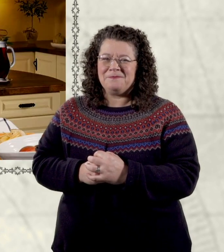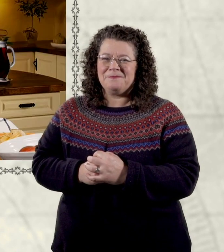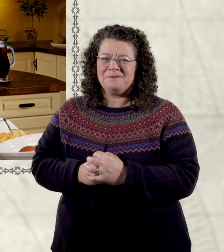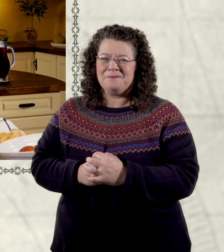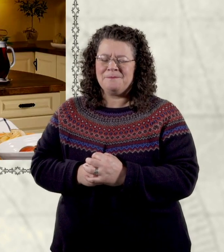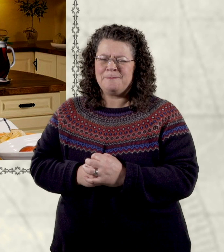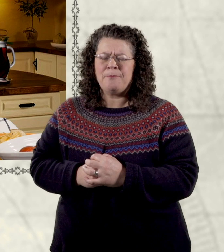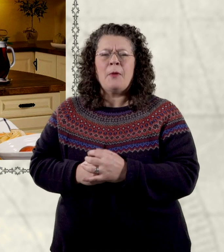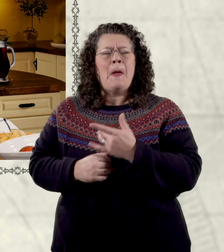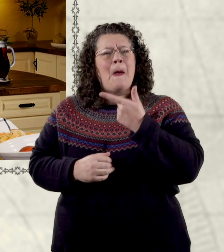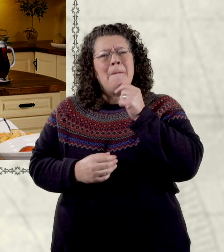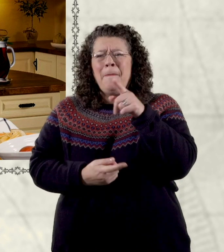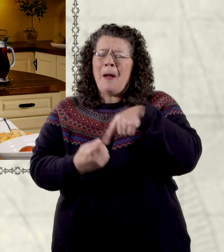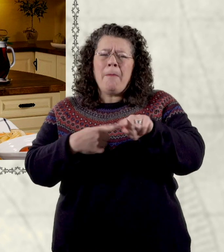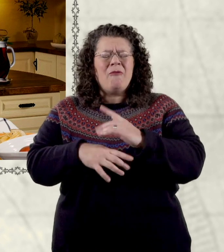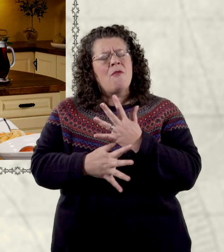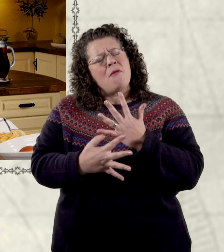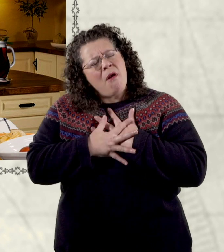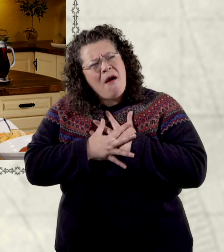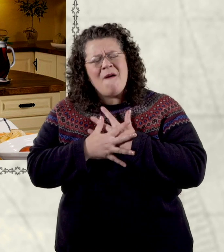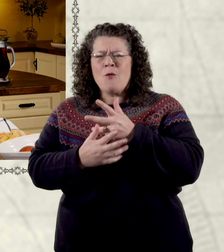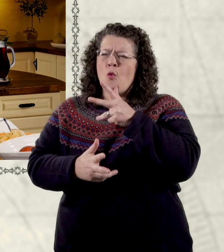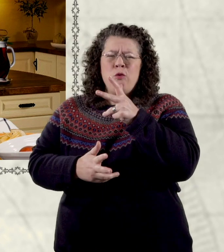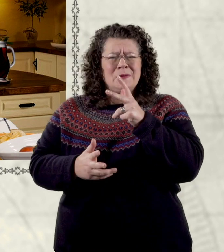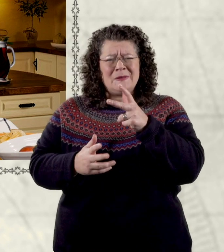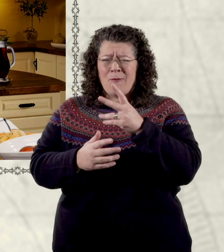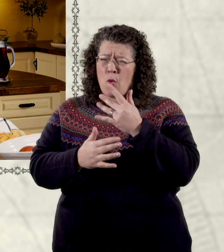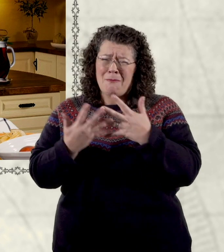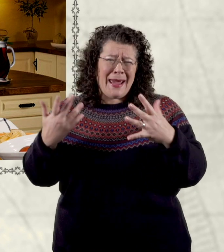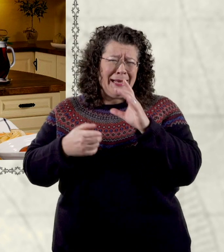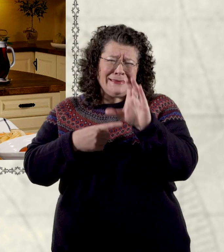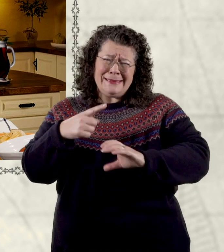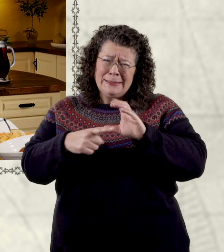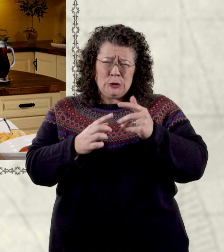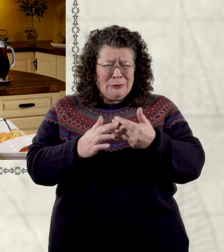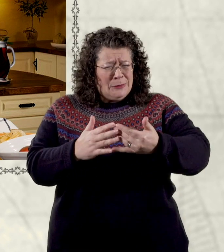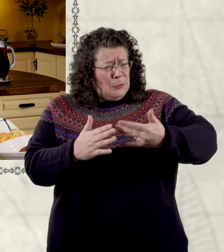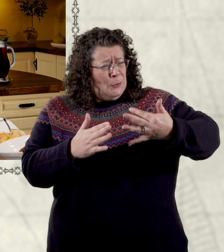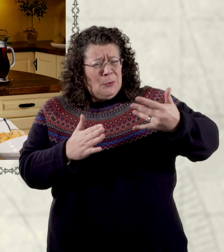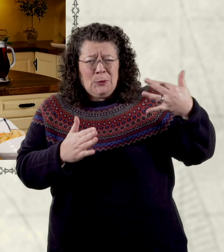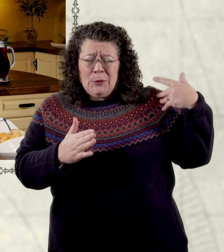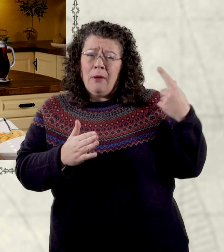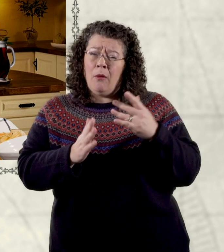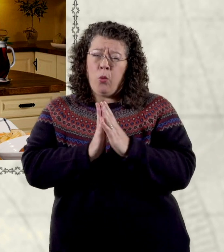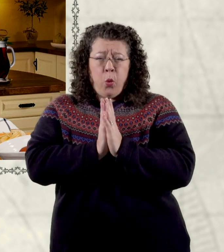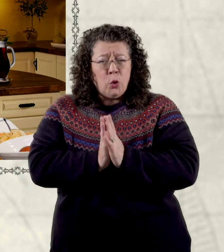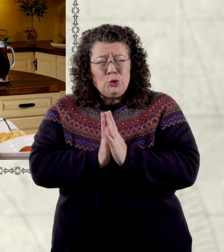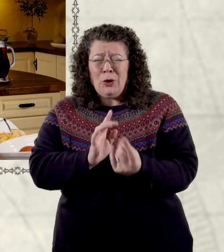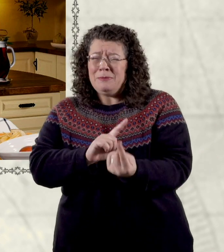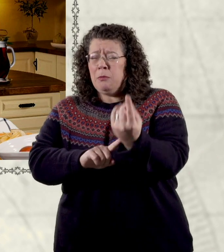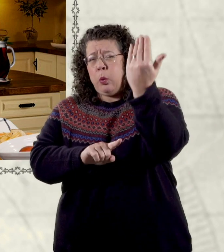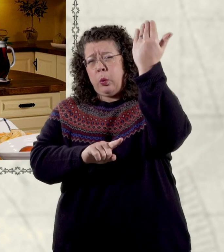Mae pobl wedi caru ceffylau ers canrifoedd. O'n nhw hyd yn oed yn ei addoli yn yr hen